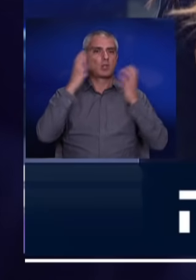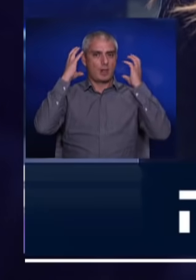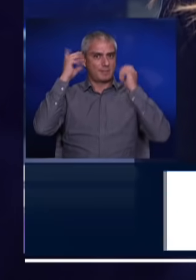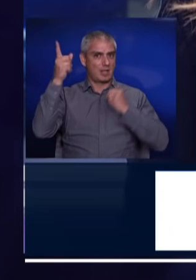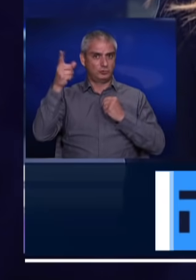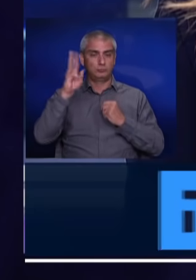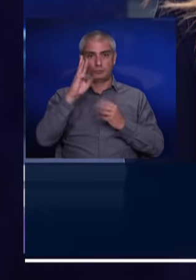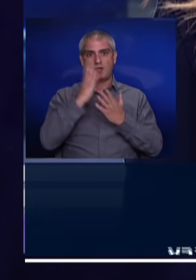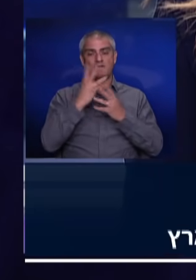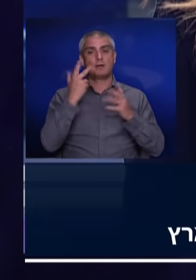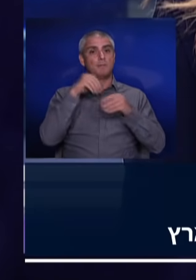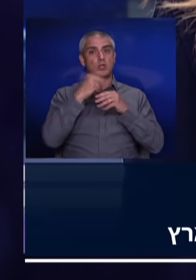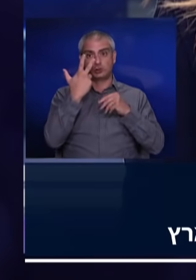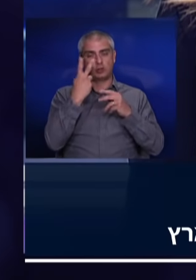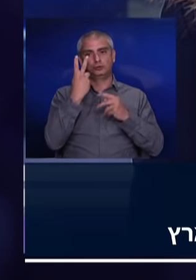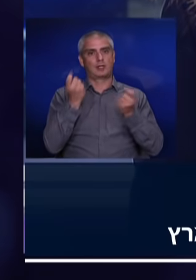נסגרו 2 מתוך 3.